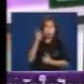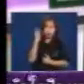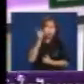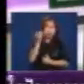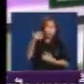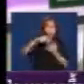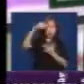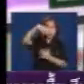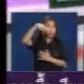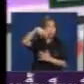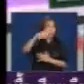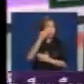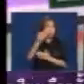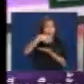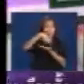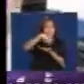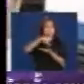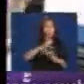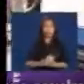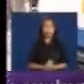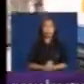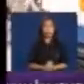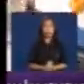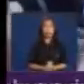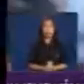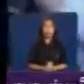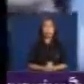เศษของคุณณฤชาวรรณบวรค่ะ